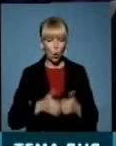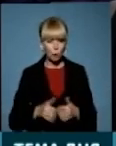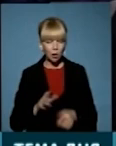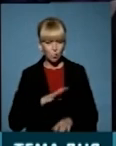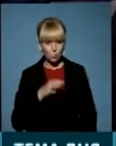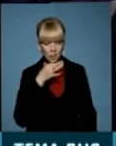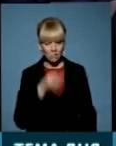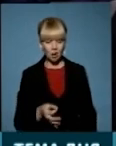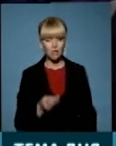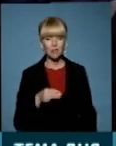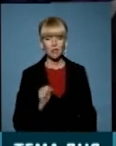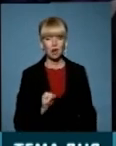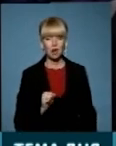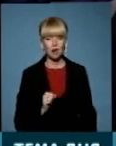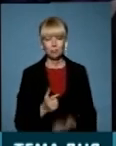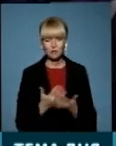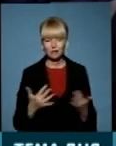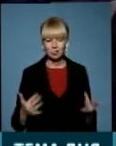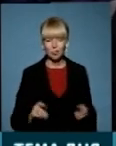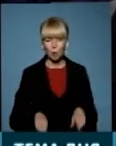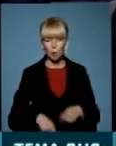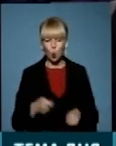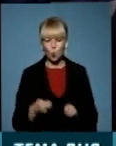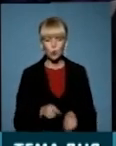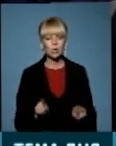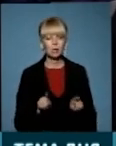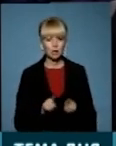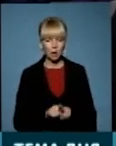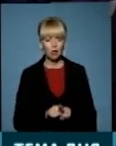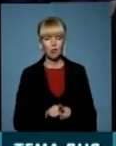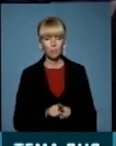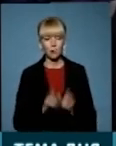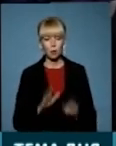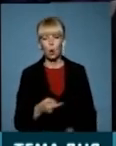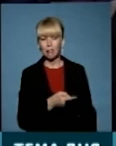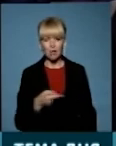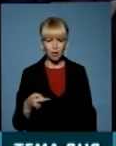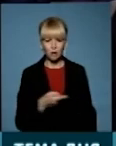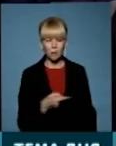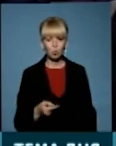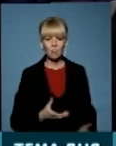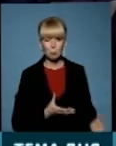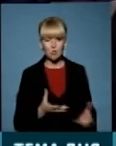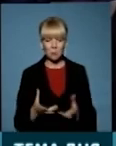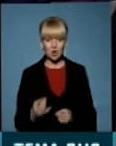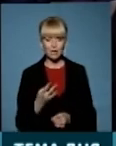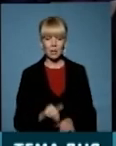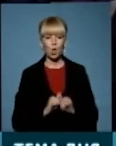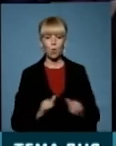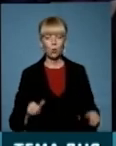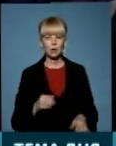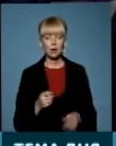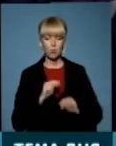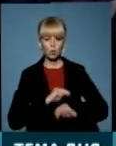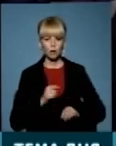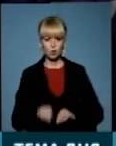вже зазначено, та ряд інших порушень, які також будуть негативно впливати на розвиток, на